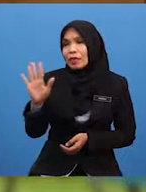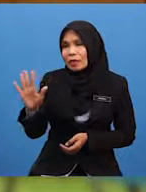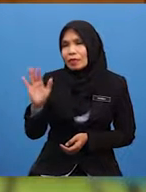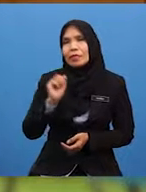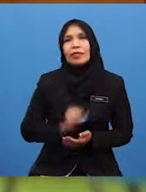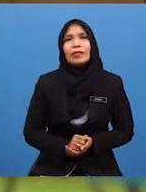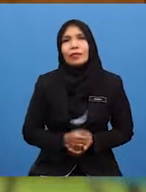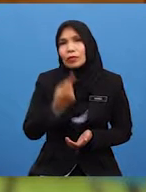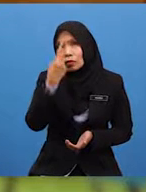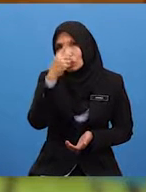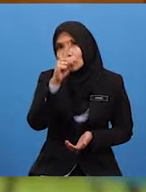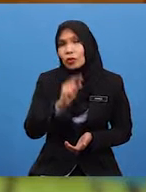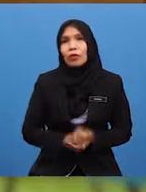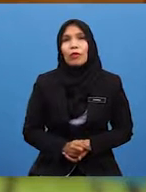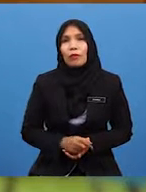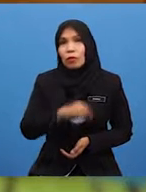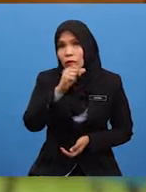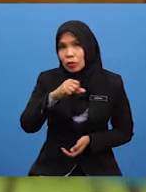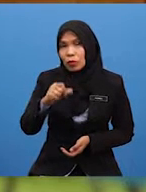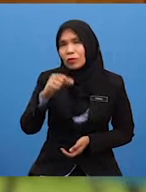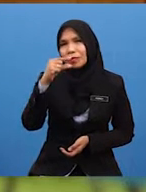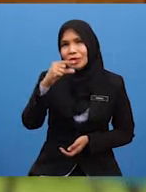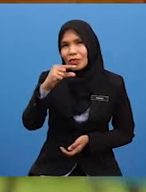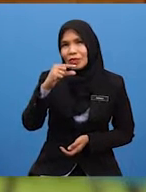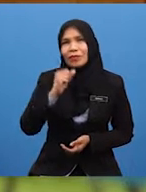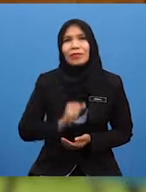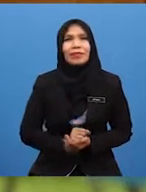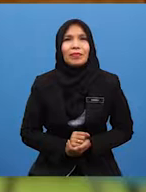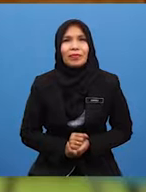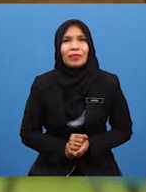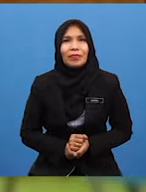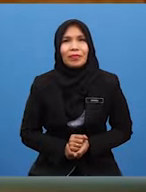1, 2, 4, 5 untuk huruf G.